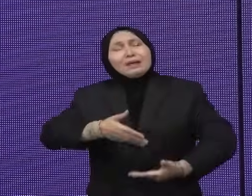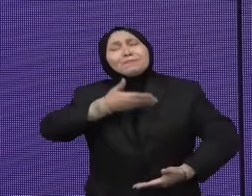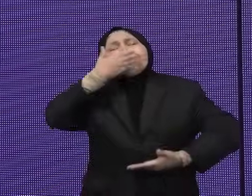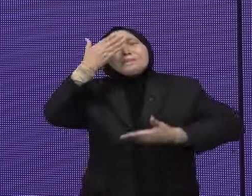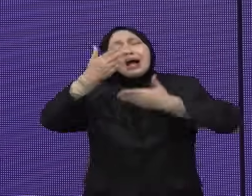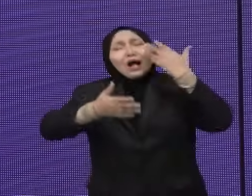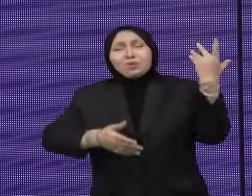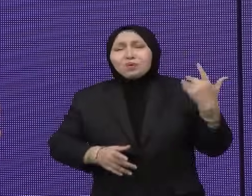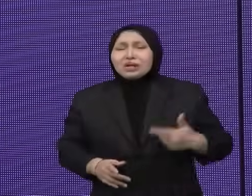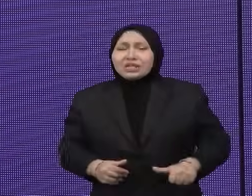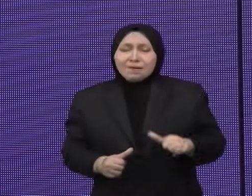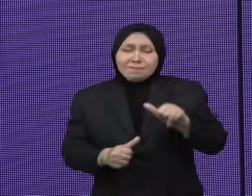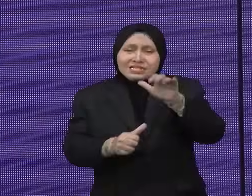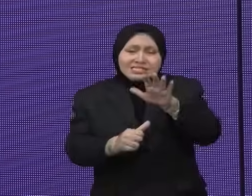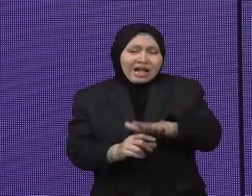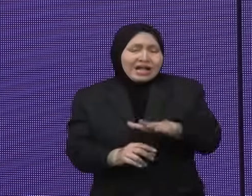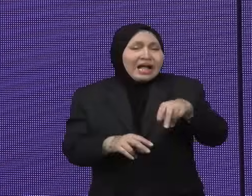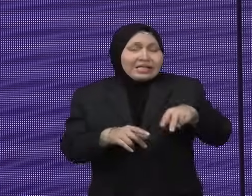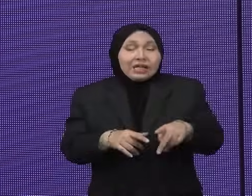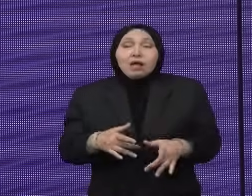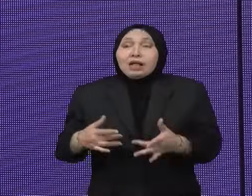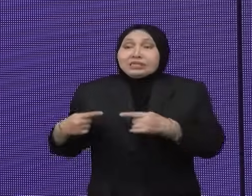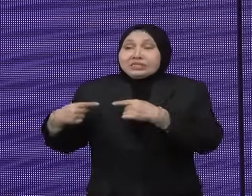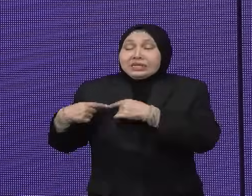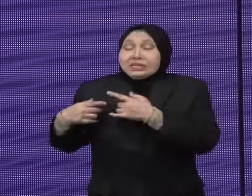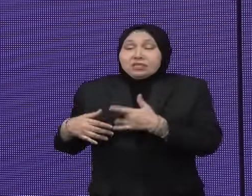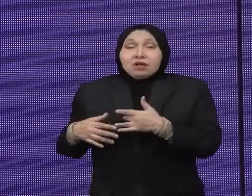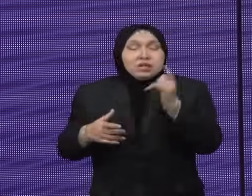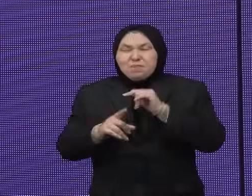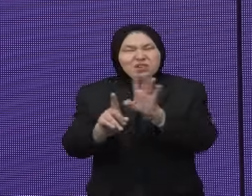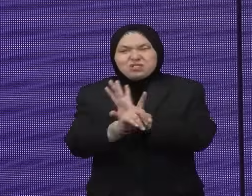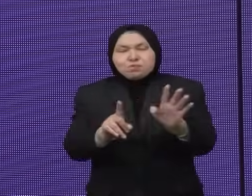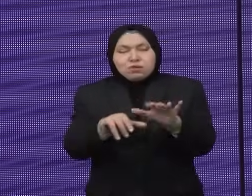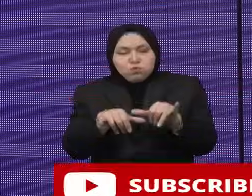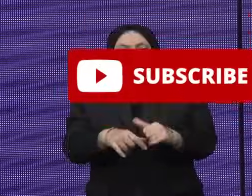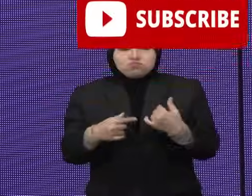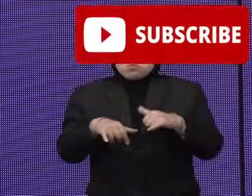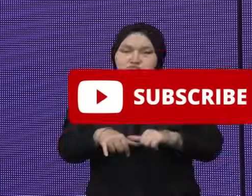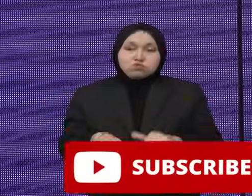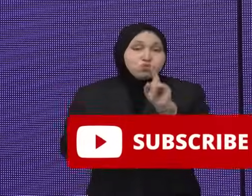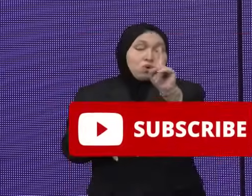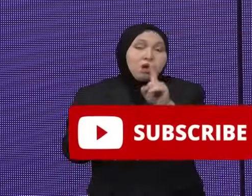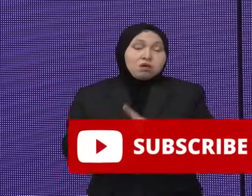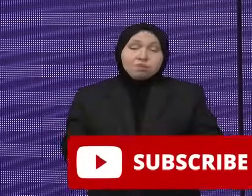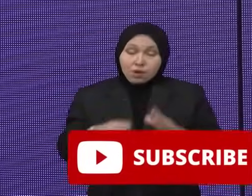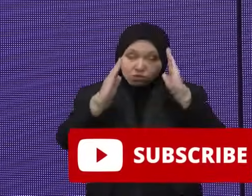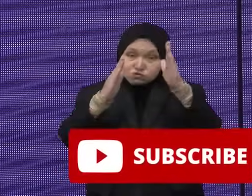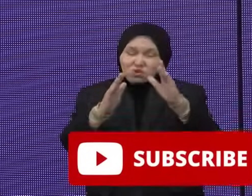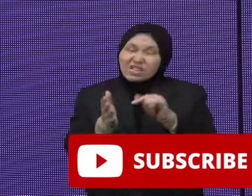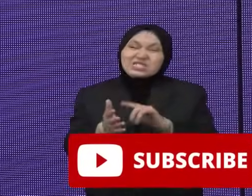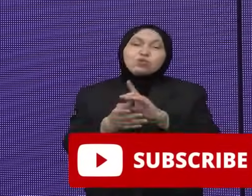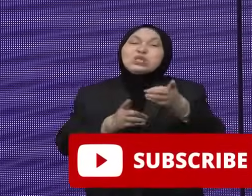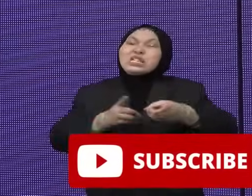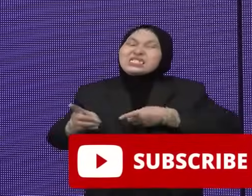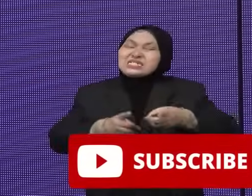nanti kena pijak kaki, terasa hati, kemudian tak nak sembahyang berjemaah lah, duduk sembahyang seorang-seorang lebih khusyuk. Ini adalah sebagai satu